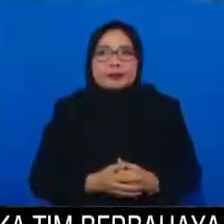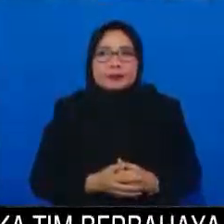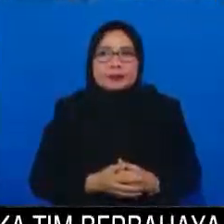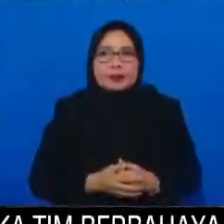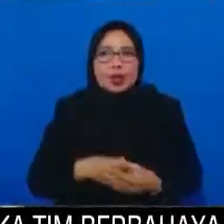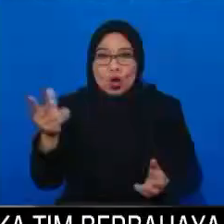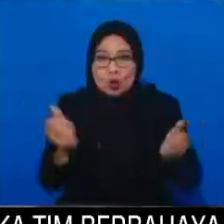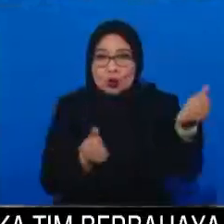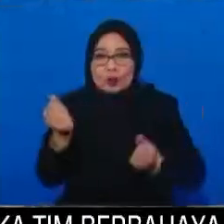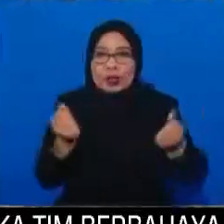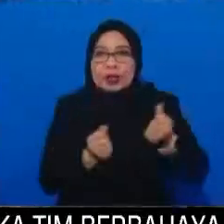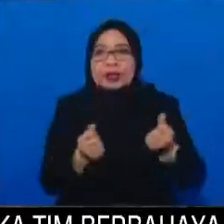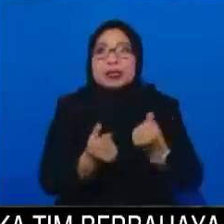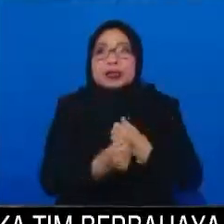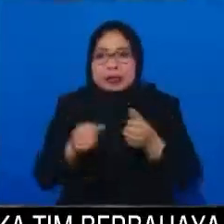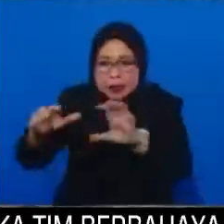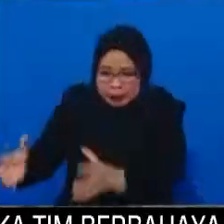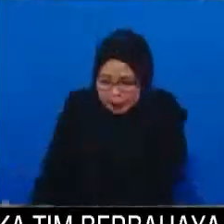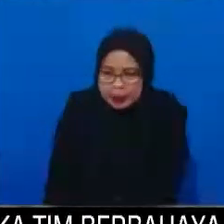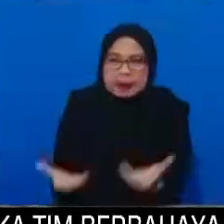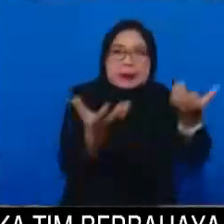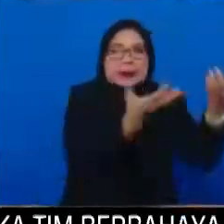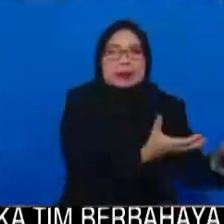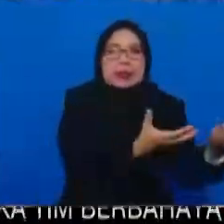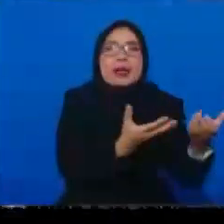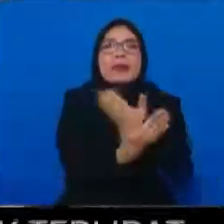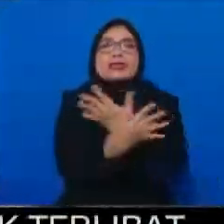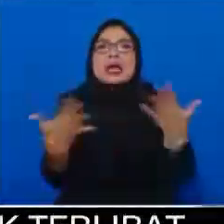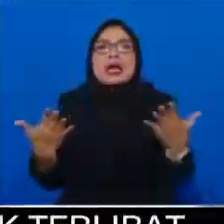Sopir berhasil diselamatkan oleh warga sekitar dan langsung dilarikan ke rumah sakit